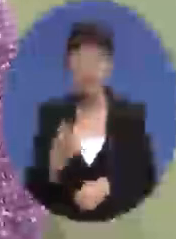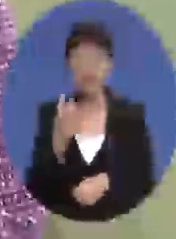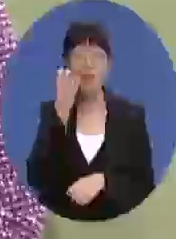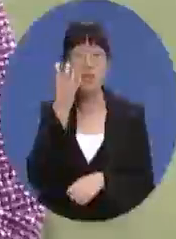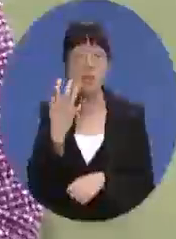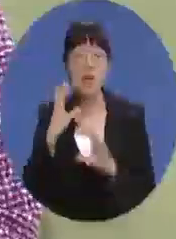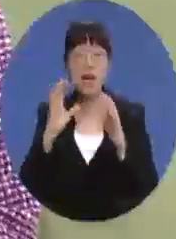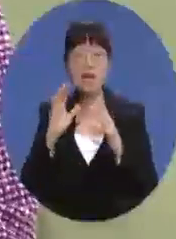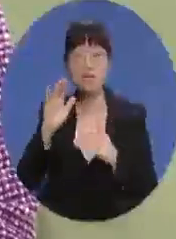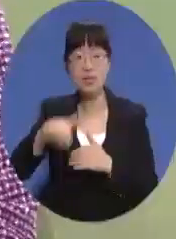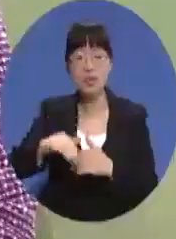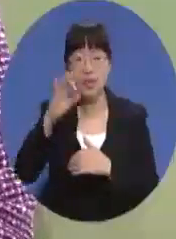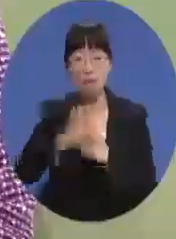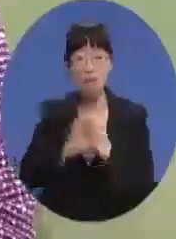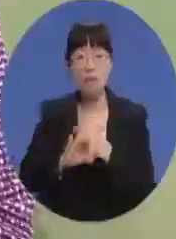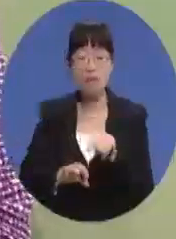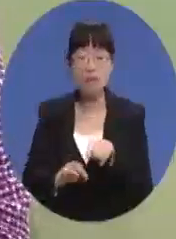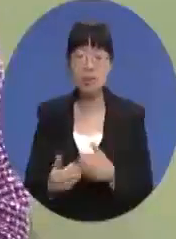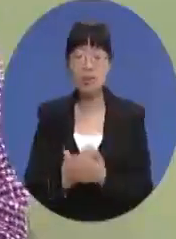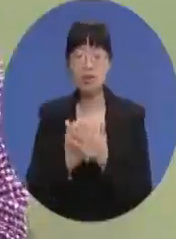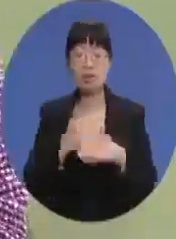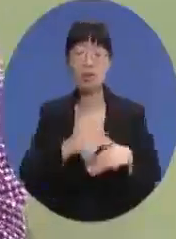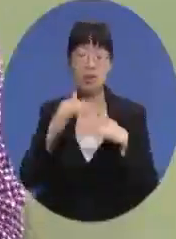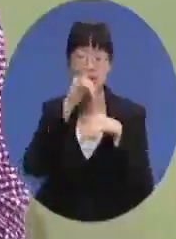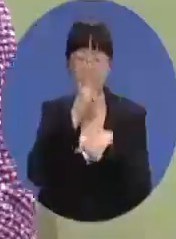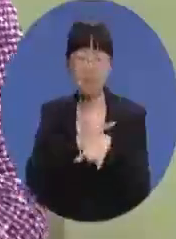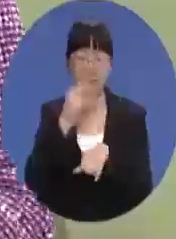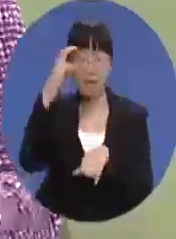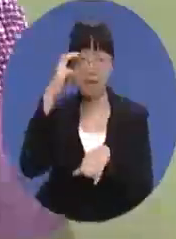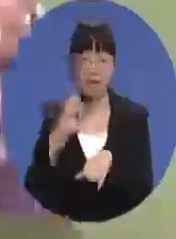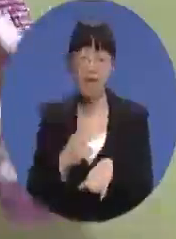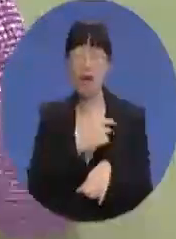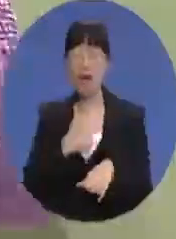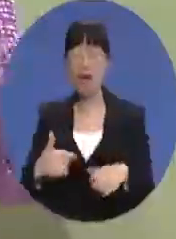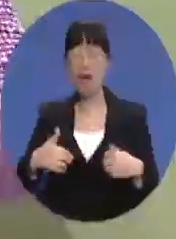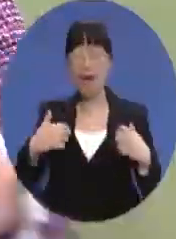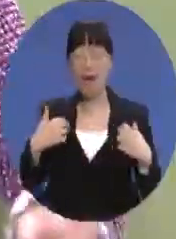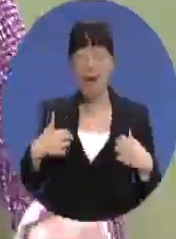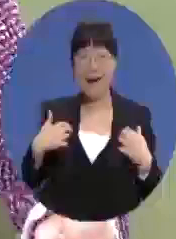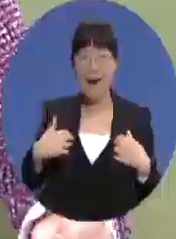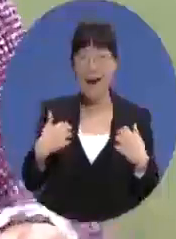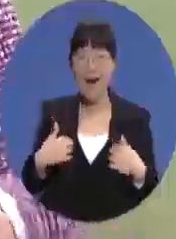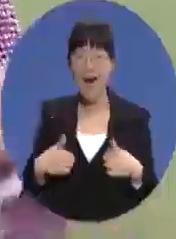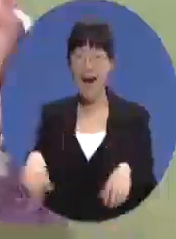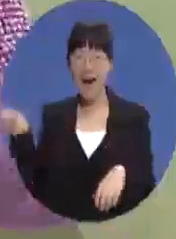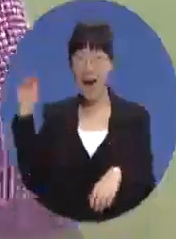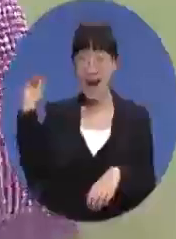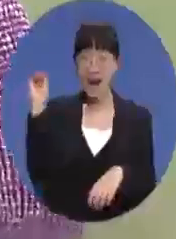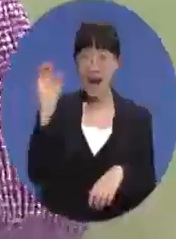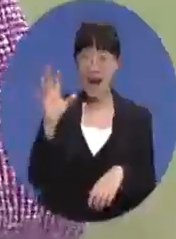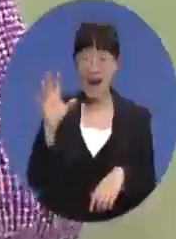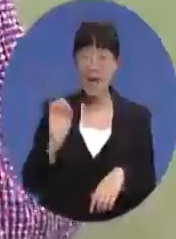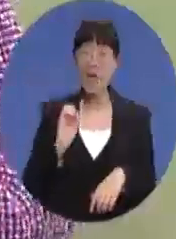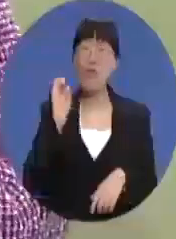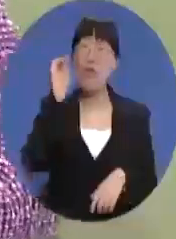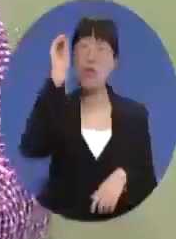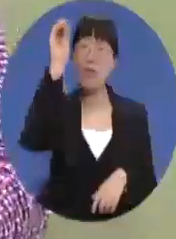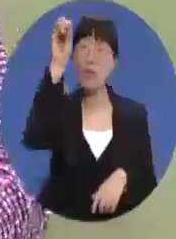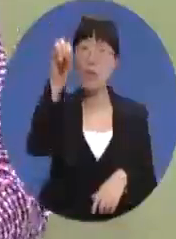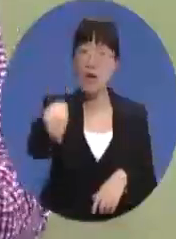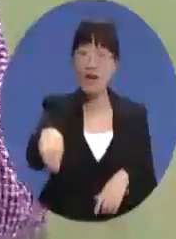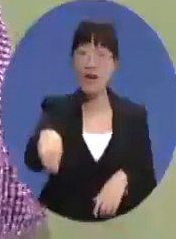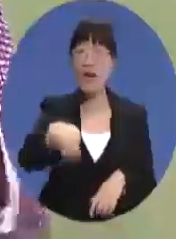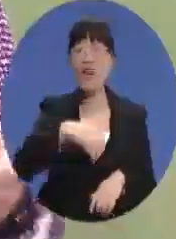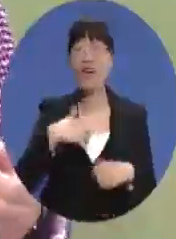24개월 미만의 아이들은요, 이게 발달의 과정이기도 해요. 아. 얼마나 재밌어요. 이제 운동신경이 늘어나면서 이렇게 탁 던졌더니 막 싹 날아가고,